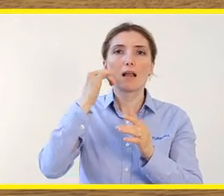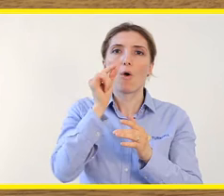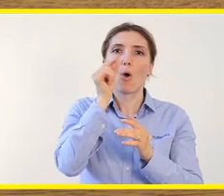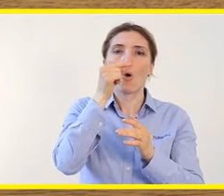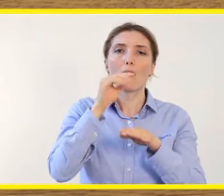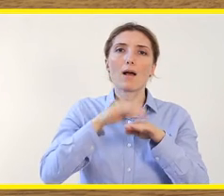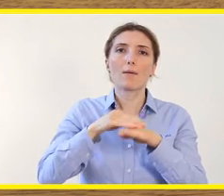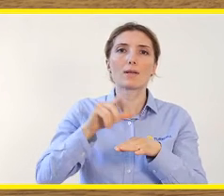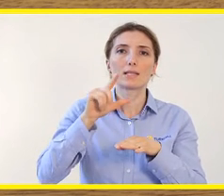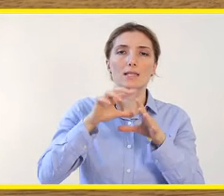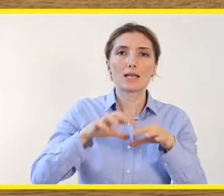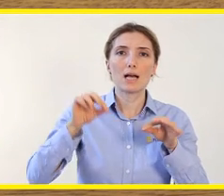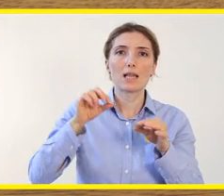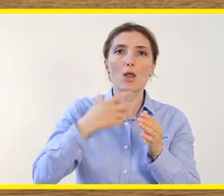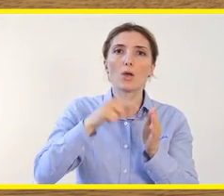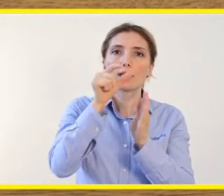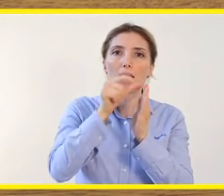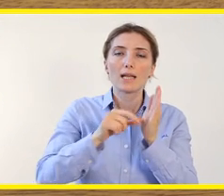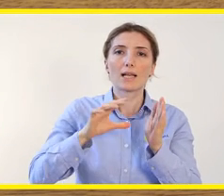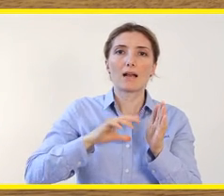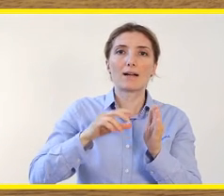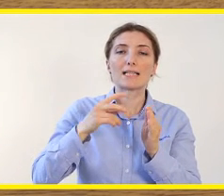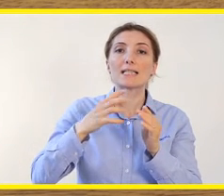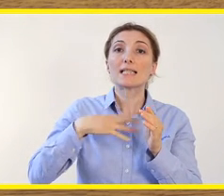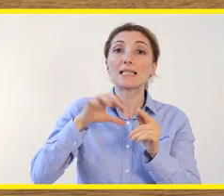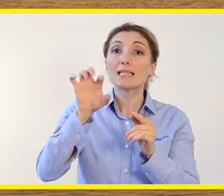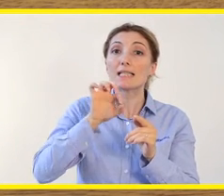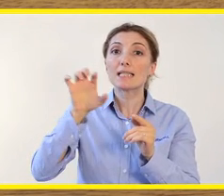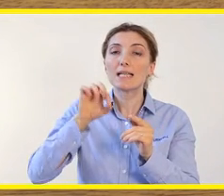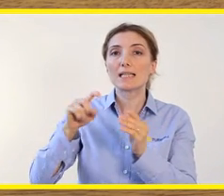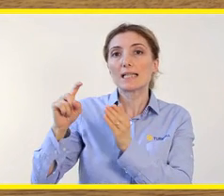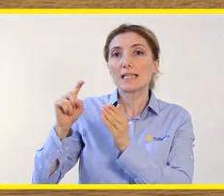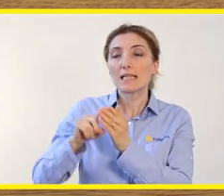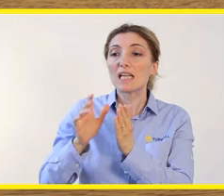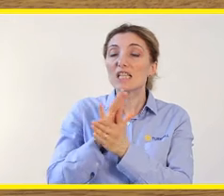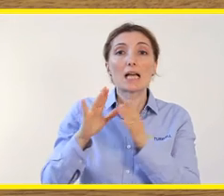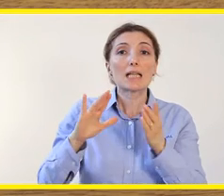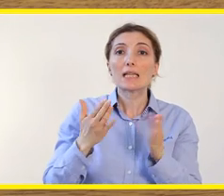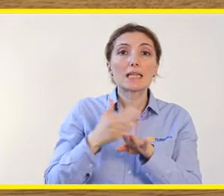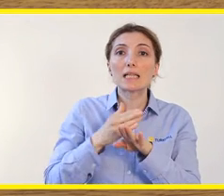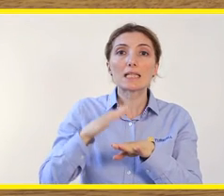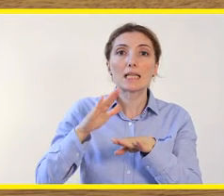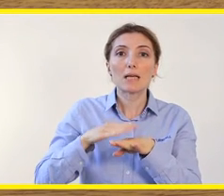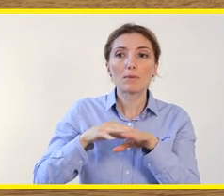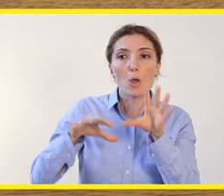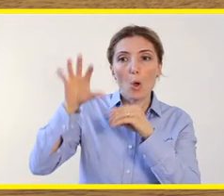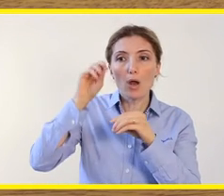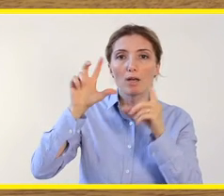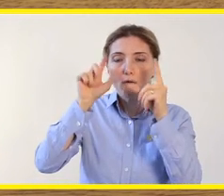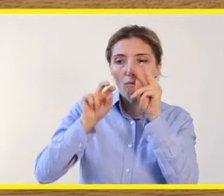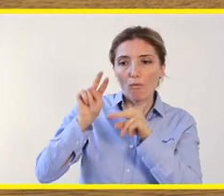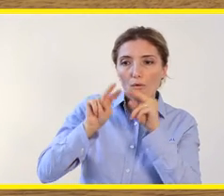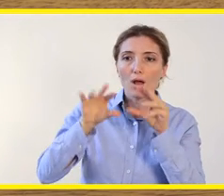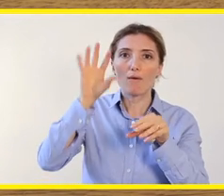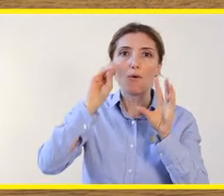sağlayan özellikler bulunur. Seçeneklerin üzerine tıklayın ve açılan görselde işaretin nasıl yapılacağını öğrenin.